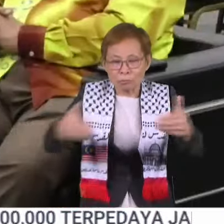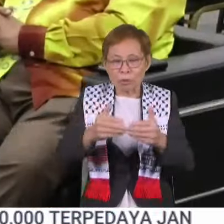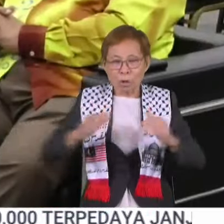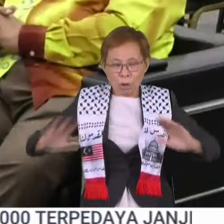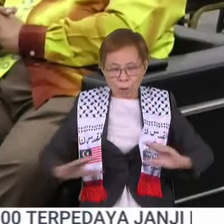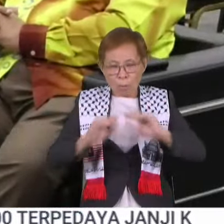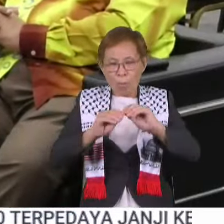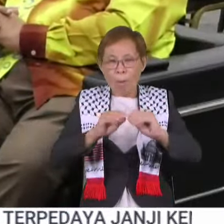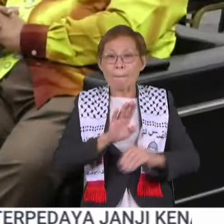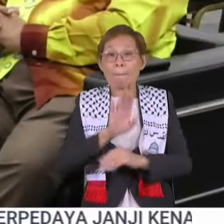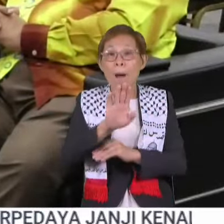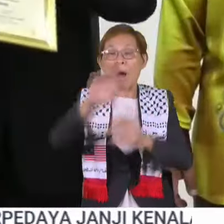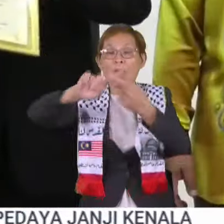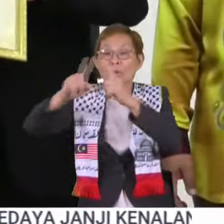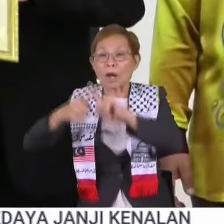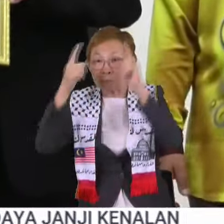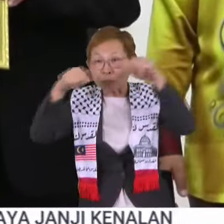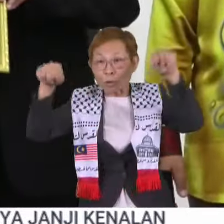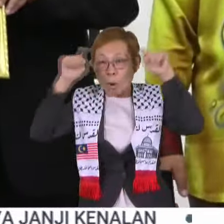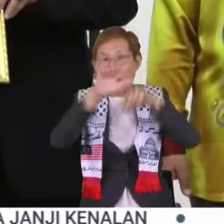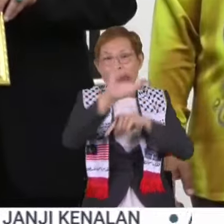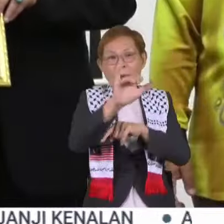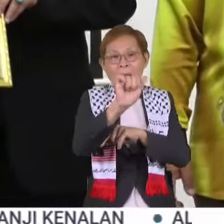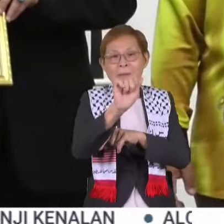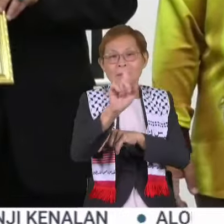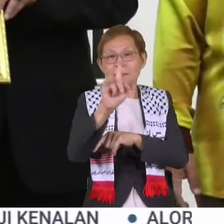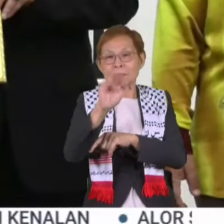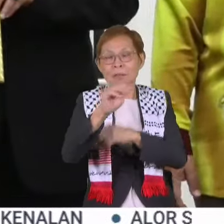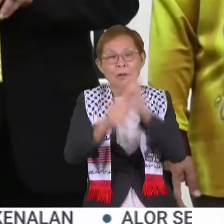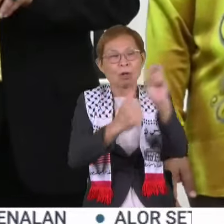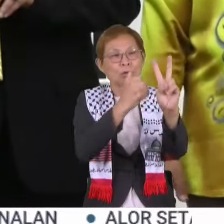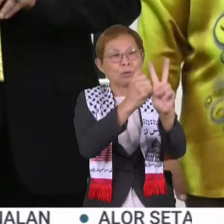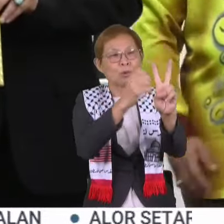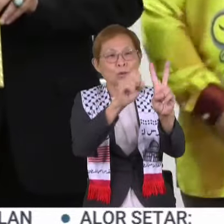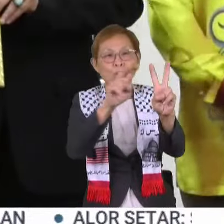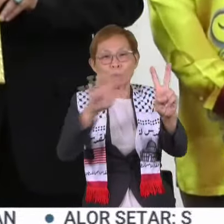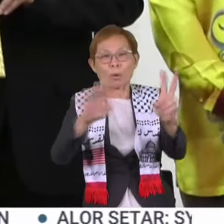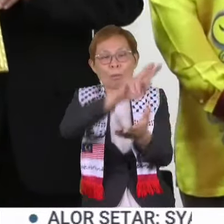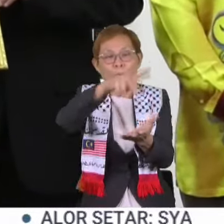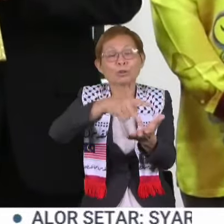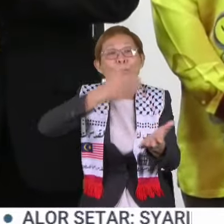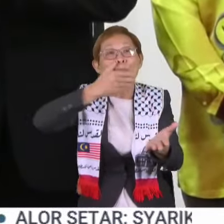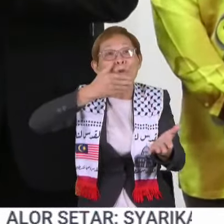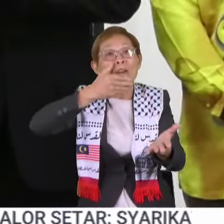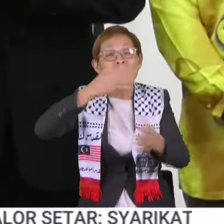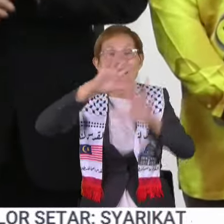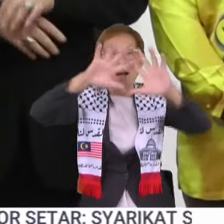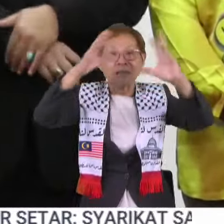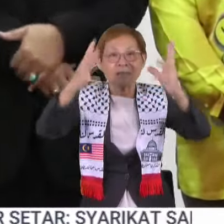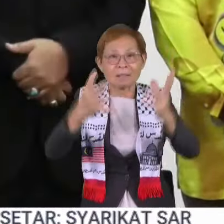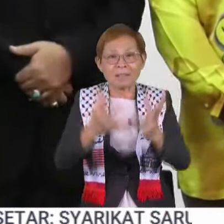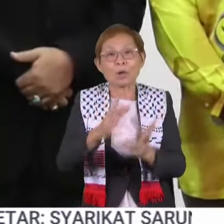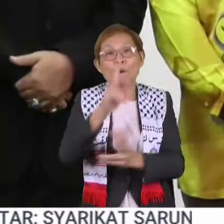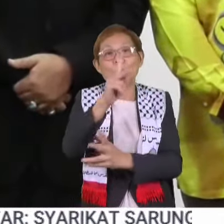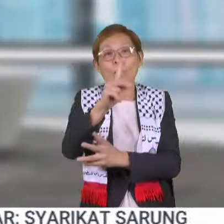konvensyen Madani Rakan siswa yadim 2024 di belia antarabangsa Kuala